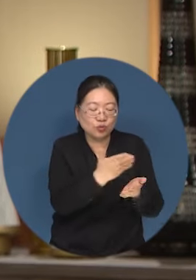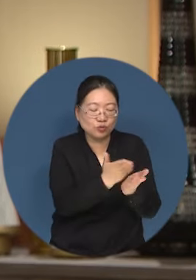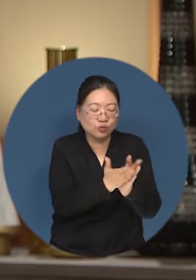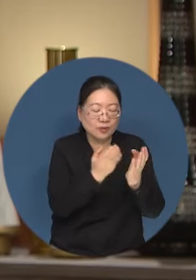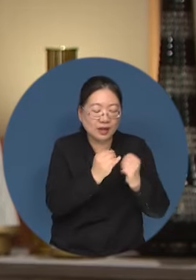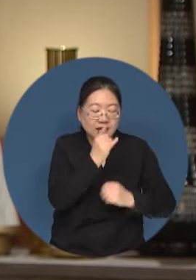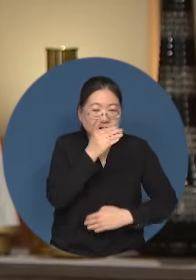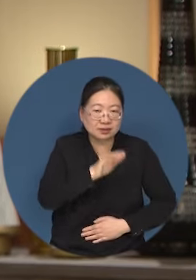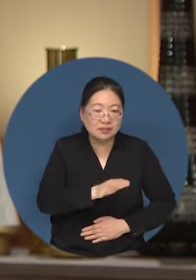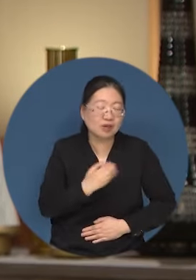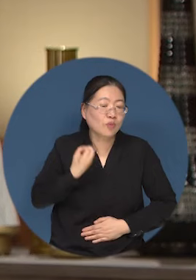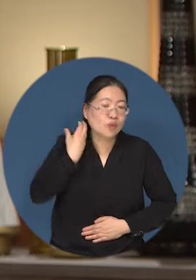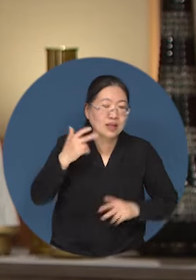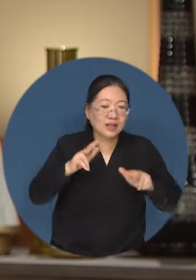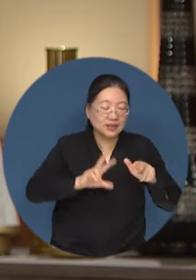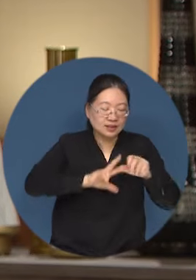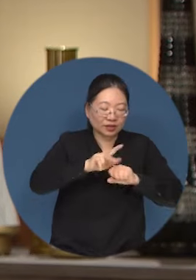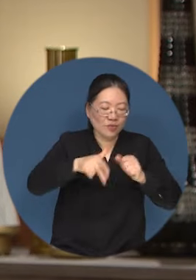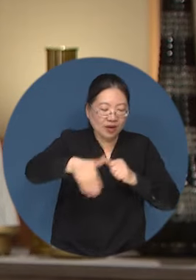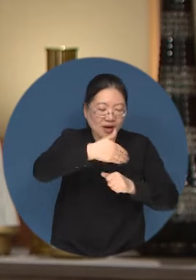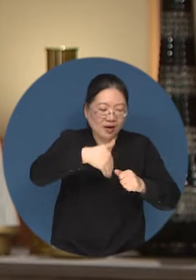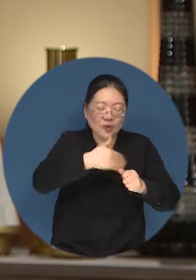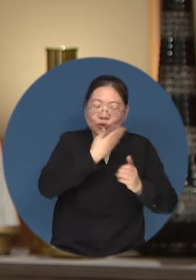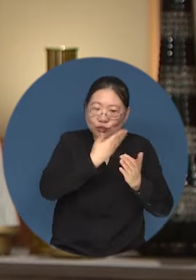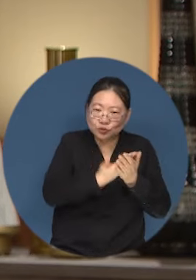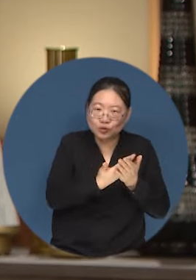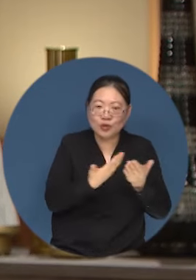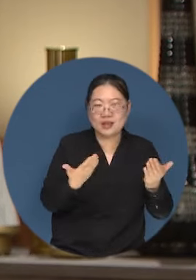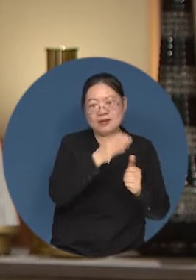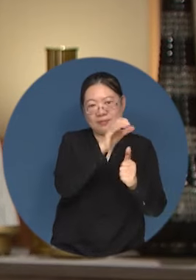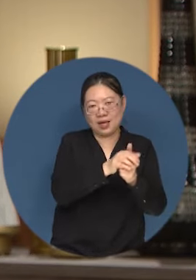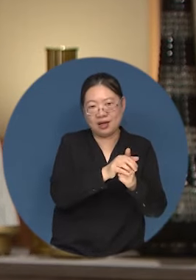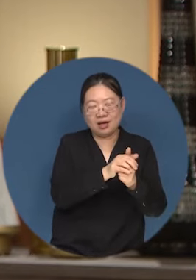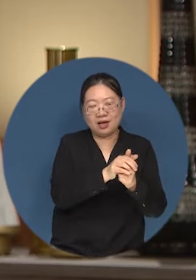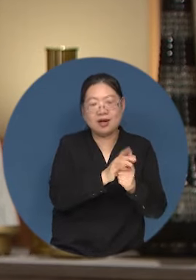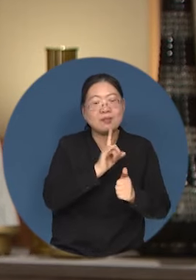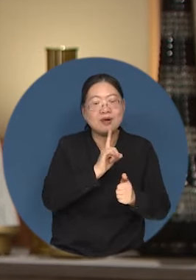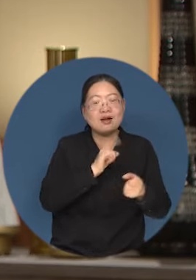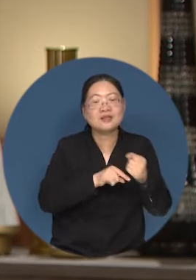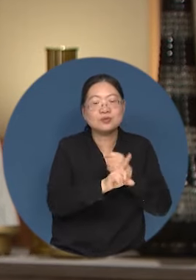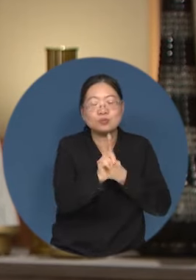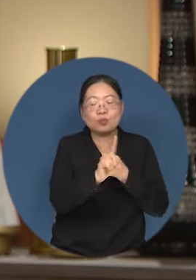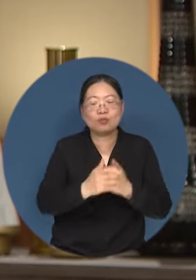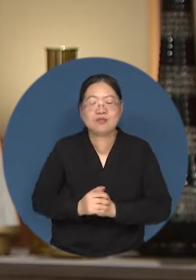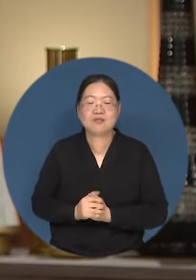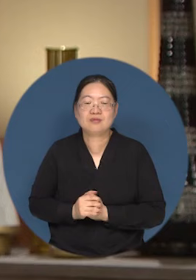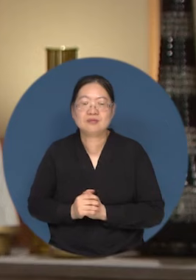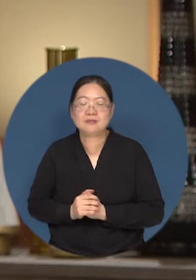있지만 고래는 지구 환경에 매우 중요한 역할을 한다. 이런 얘기들이 통용되는 이유가 뭐예요, 그러니까?